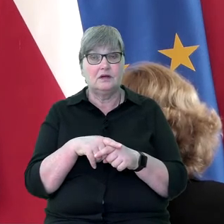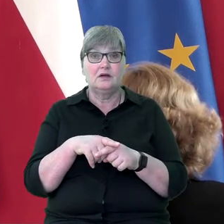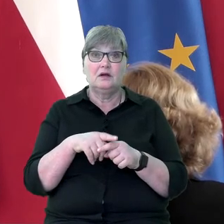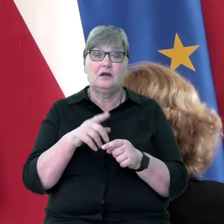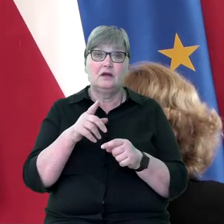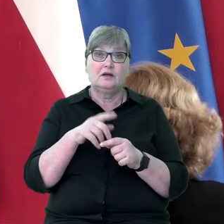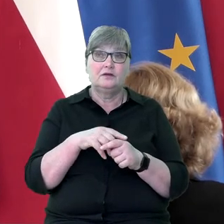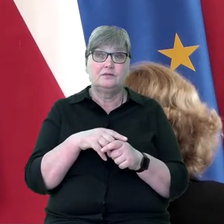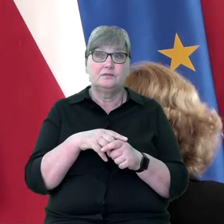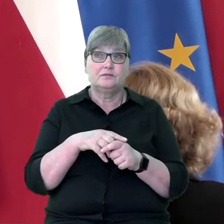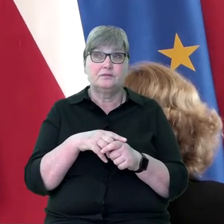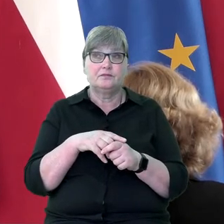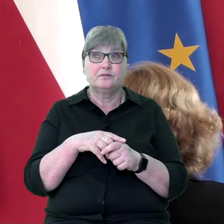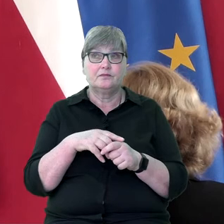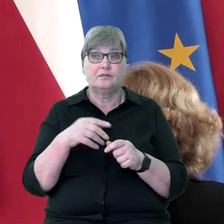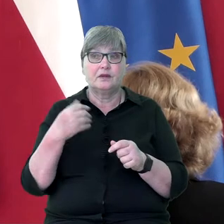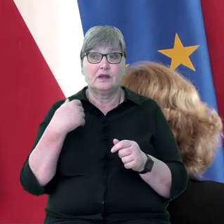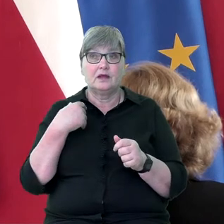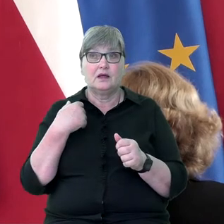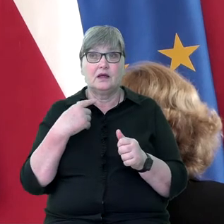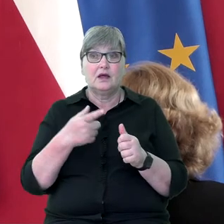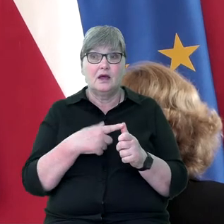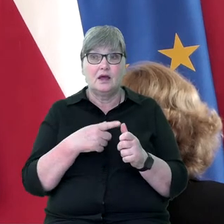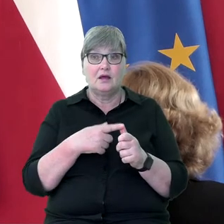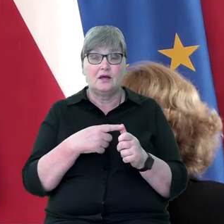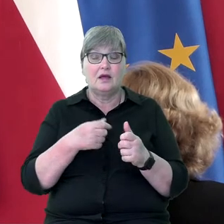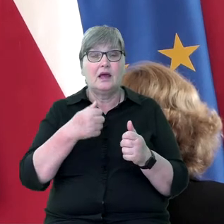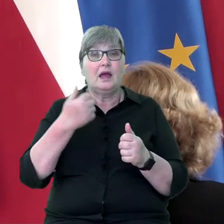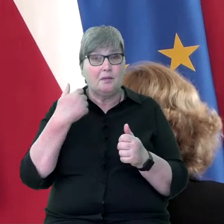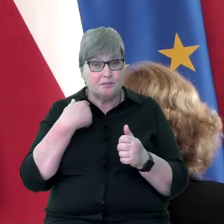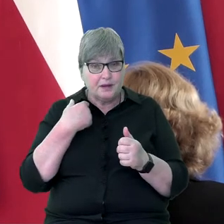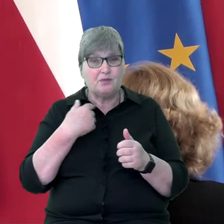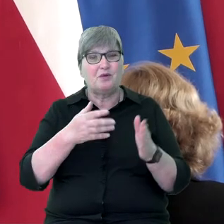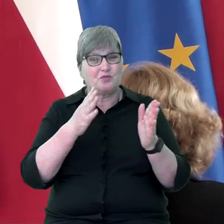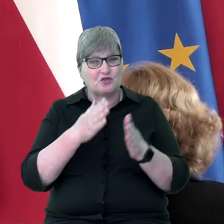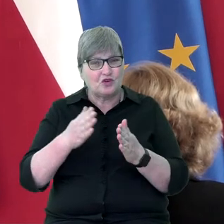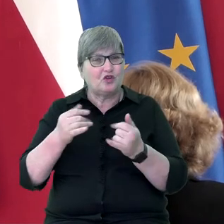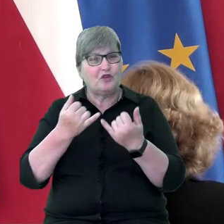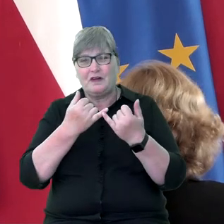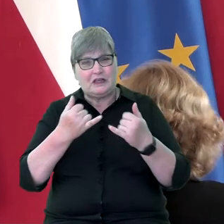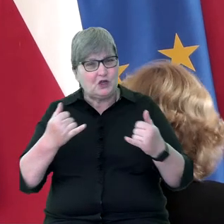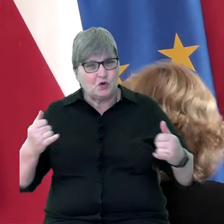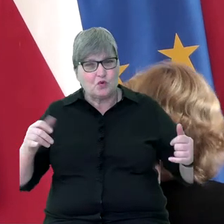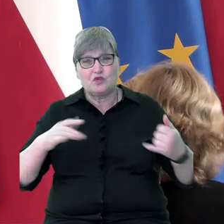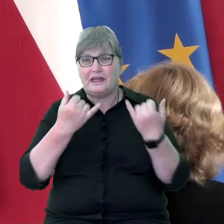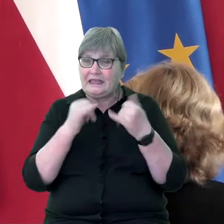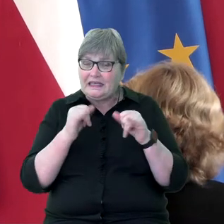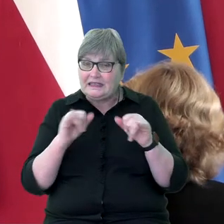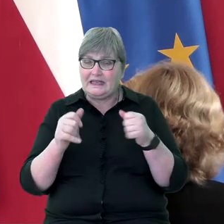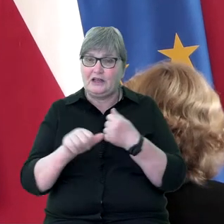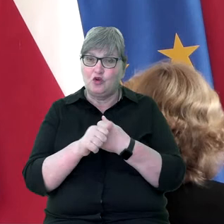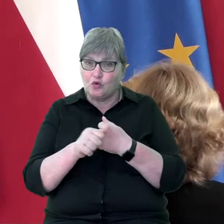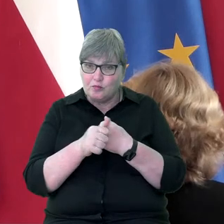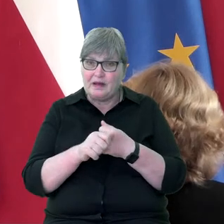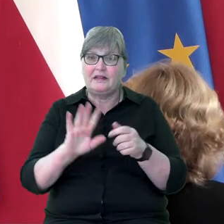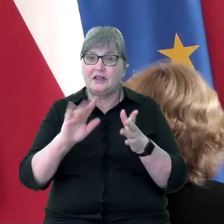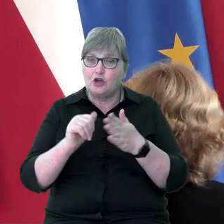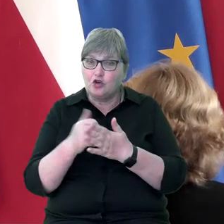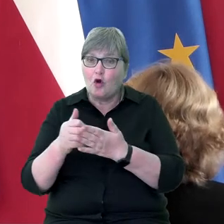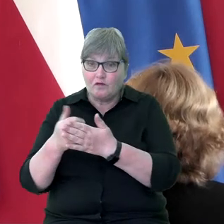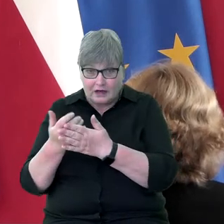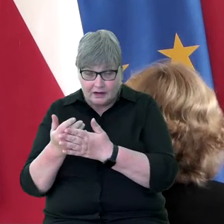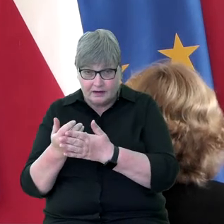regulował. Były później wydawane także różne rozporządzenia, ogólniki prezesa Rady Ministrów, ministra spraw